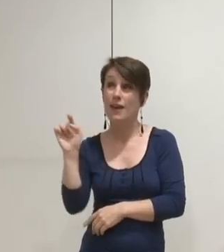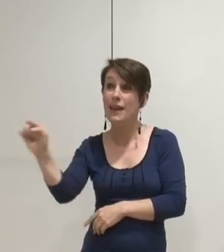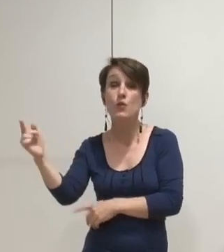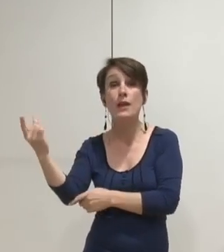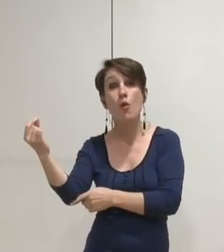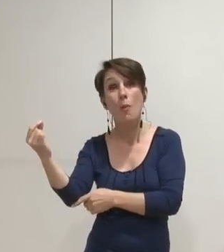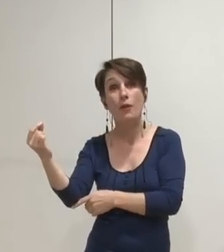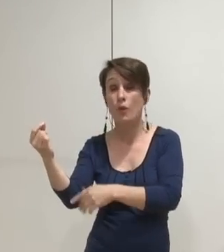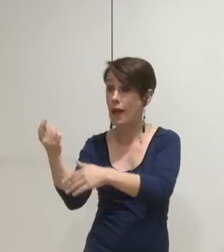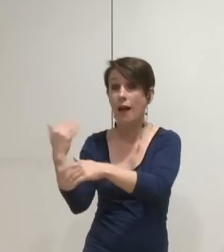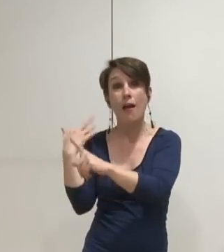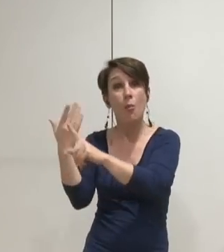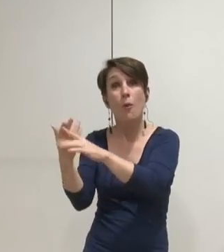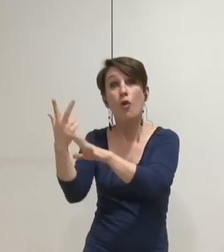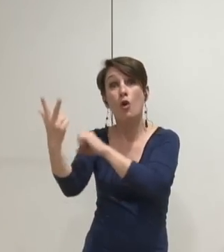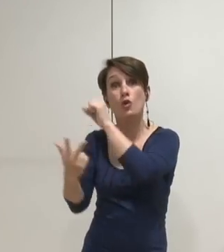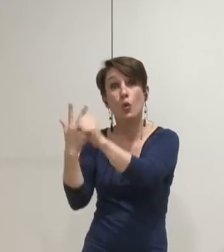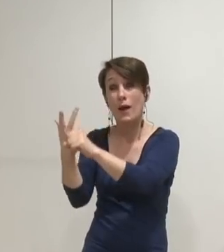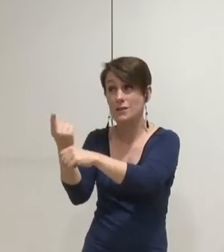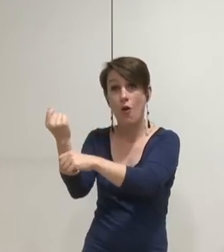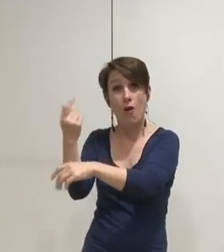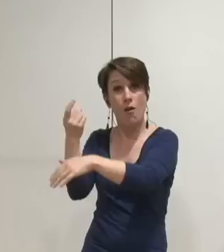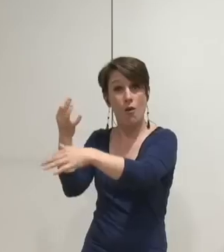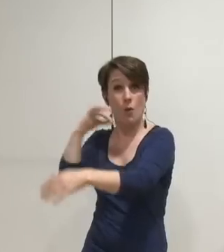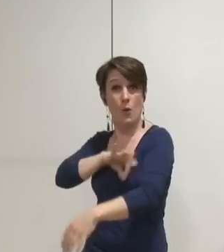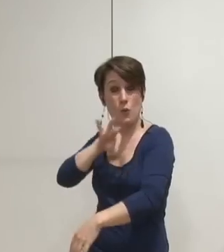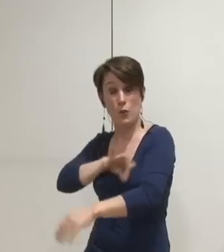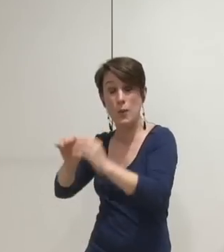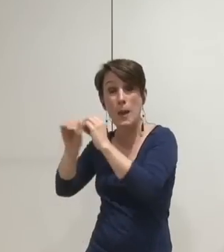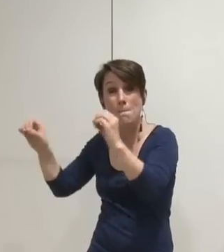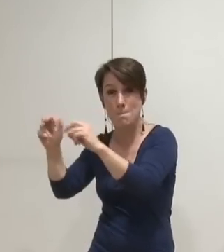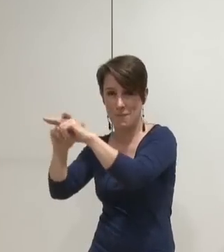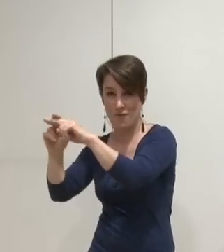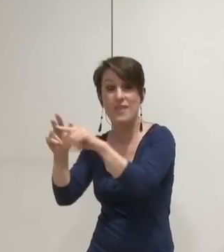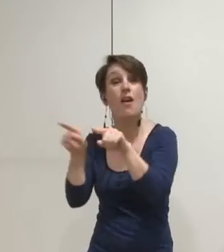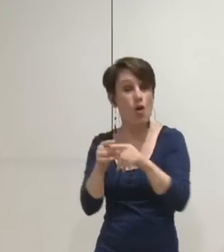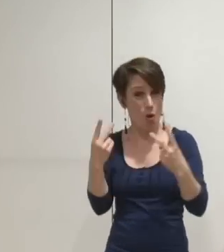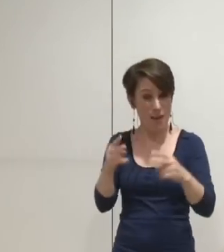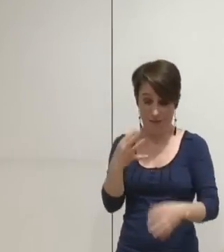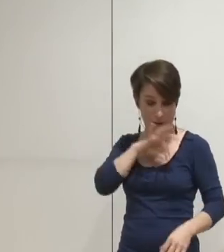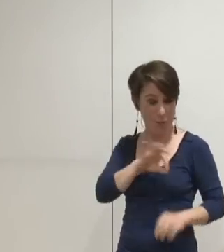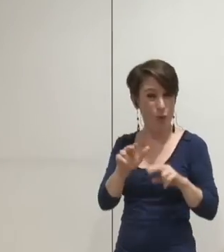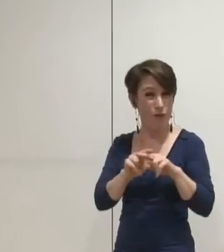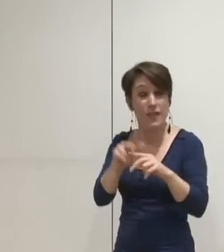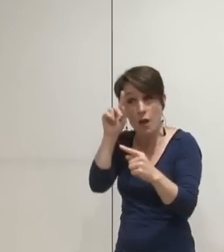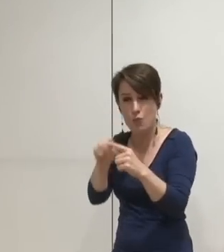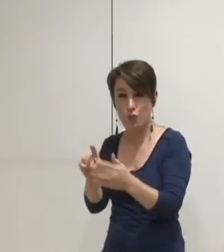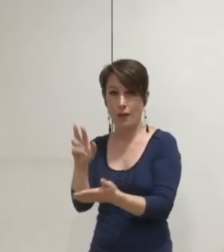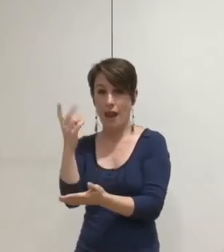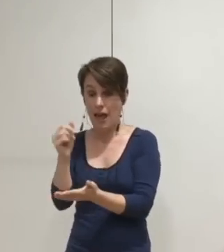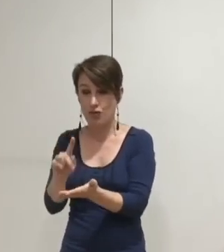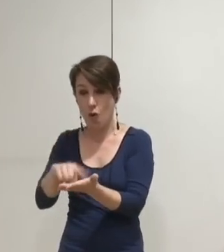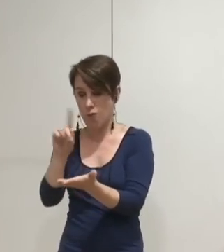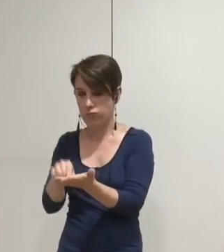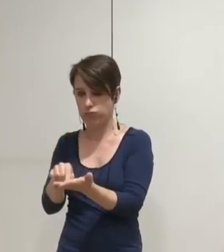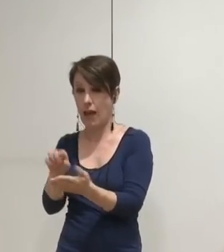dividende pendant 3 ans tout comme la ville afin de constituer des réserves importantes pour GEG aidant à l'investissement